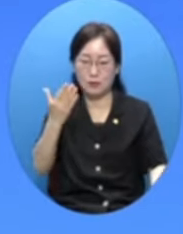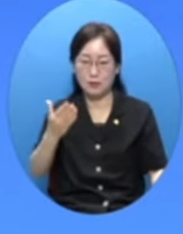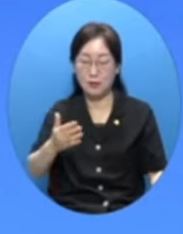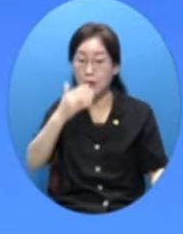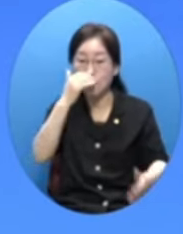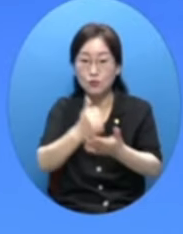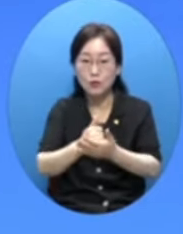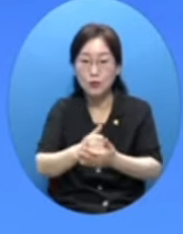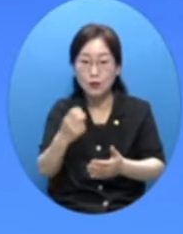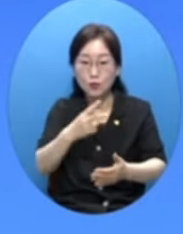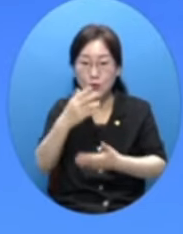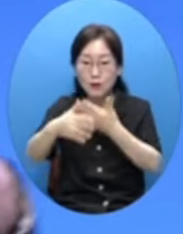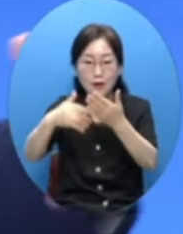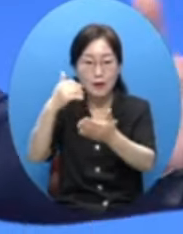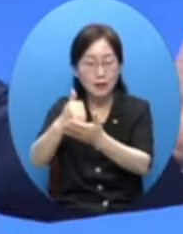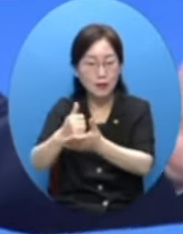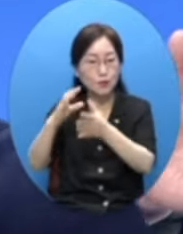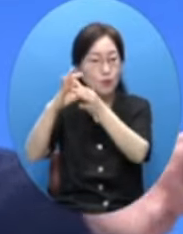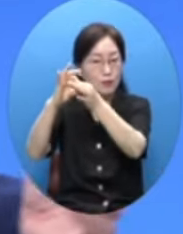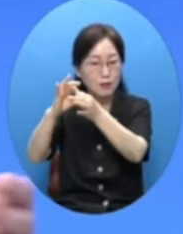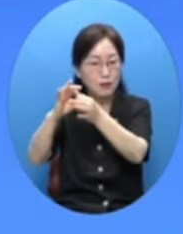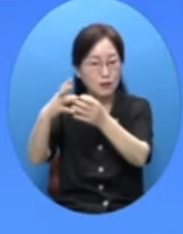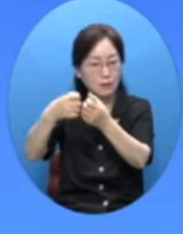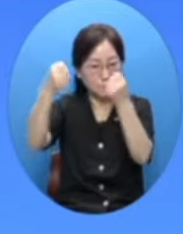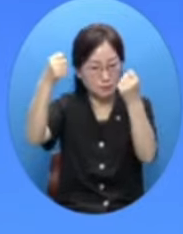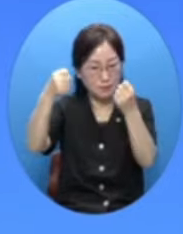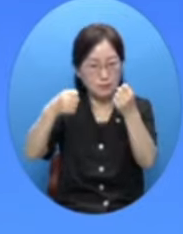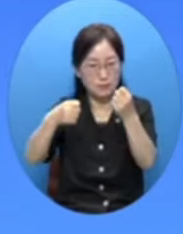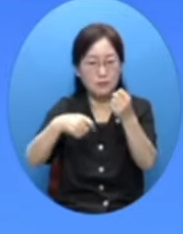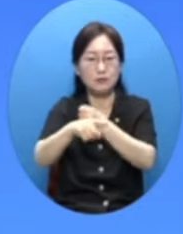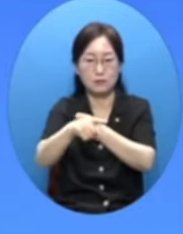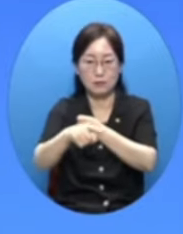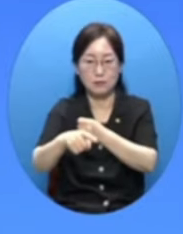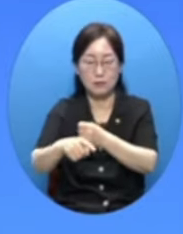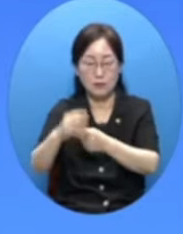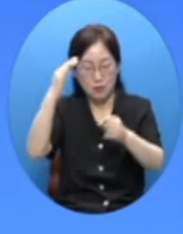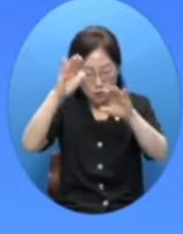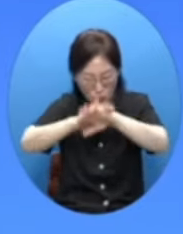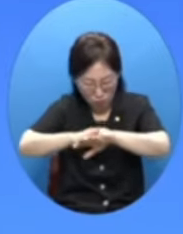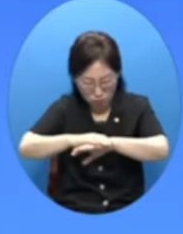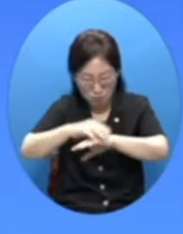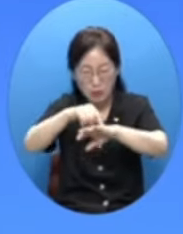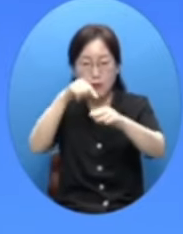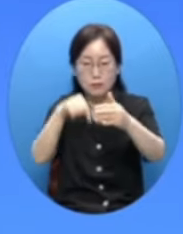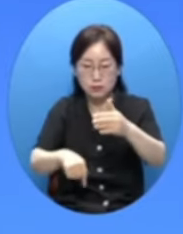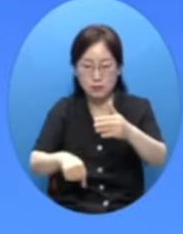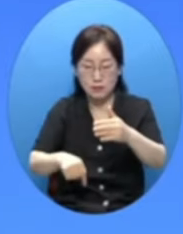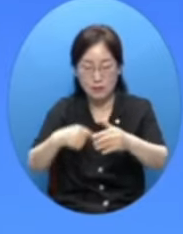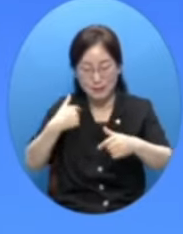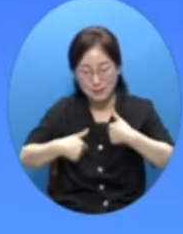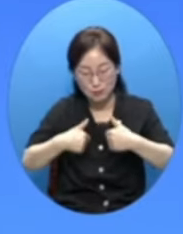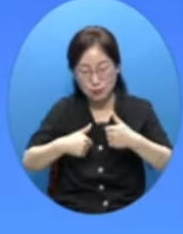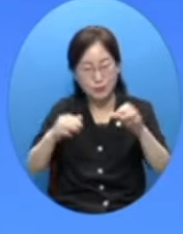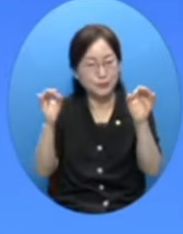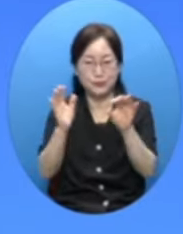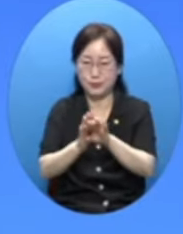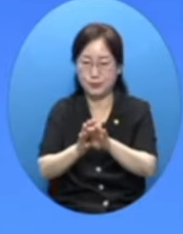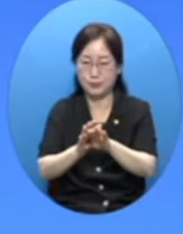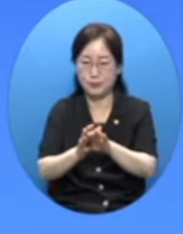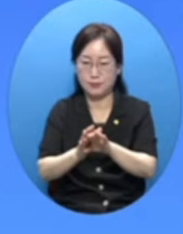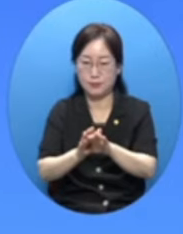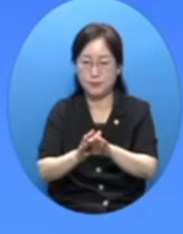무엇보다도 하나님과 우리의 관계를 멀어지게 만드는 것입니다. 늘 어두운 마음으로 살아가게 하고 마음의 기쁨을 빼앗아가는 것입니다.